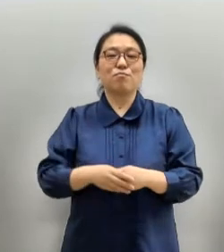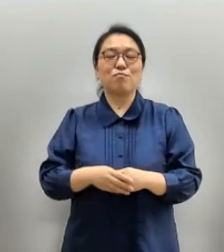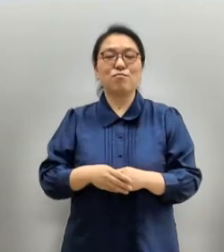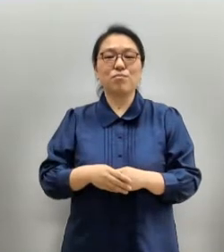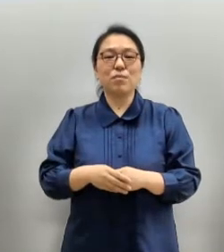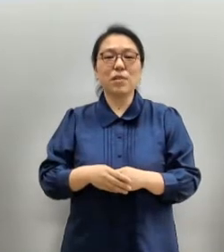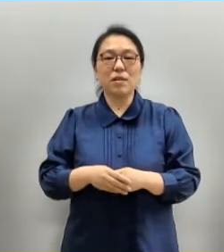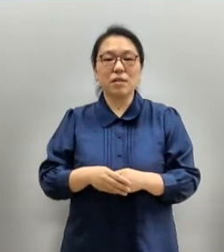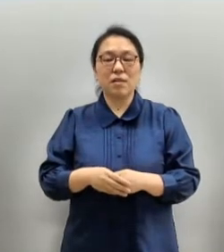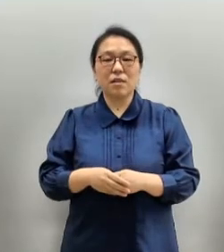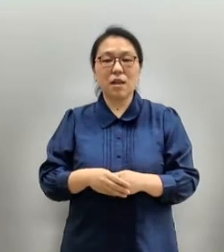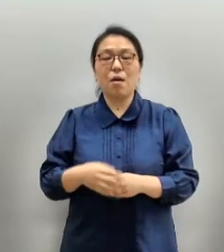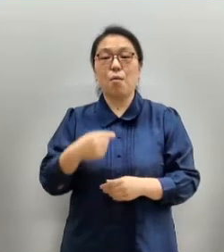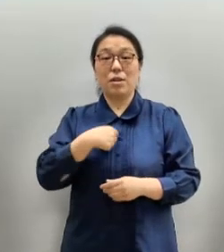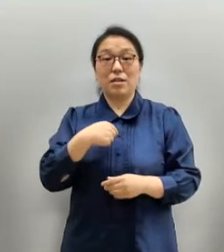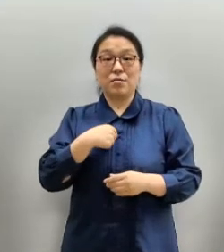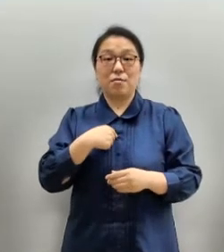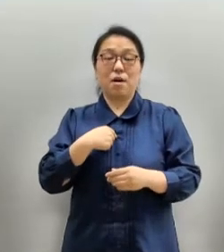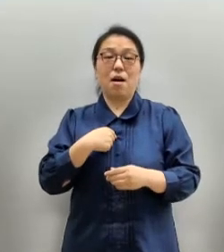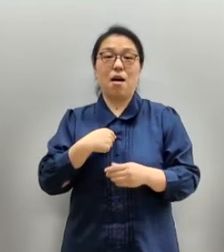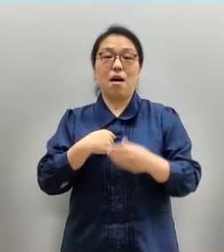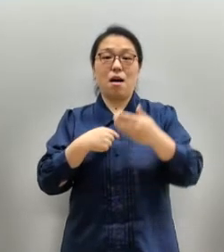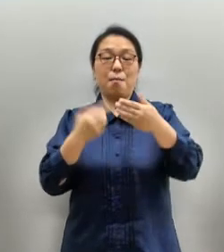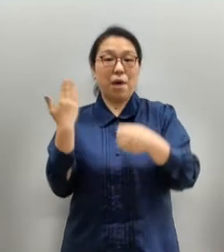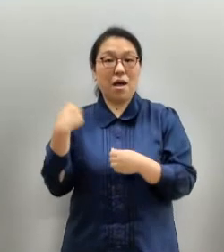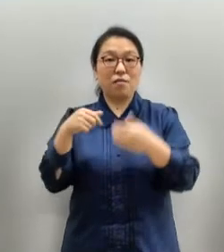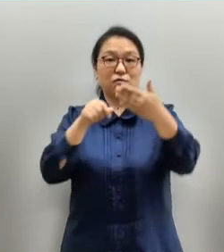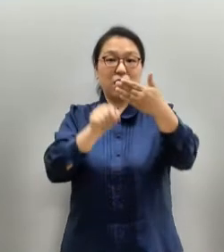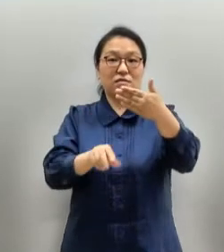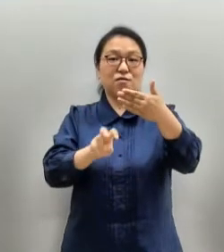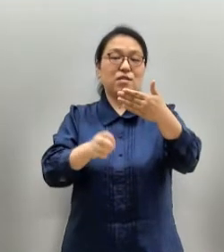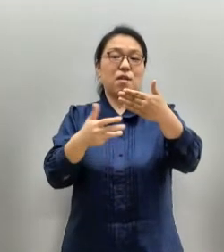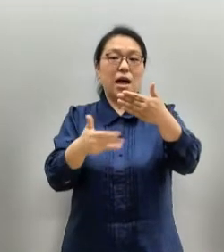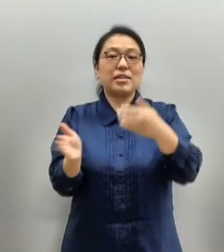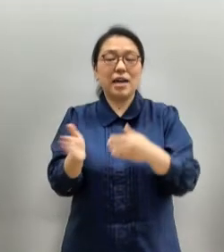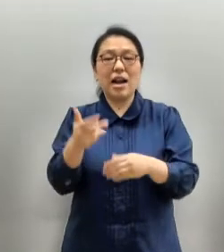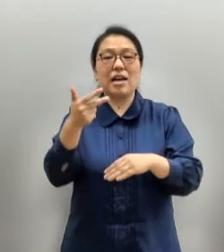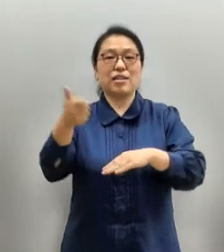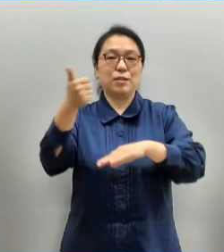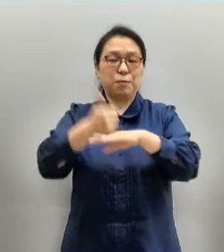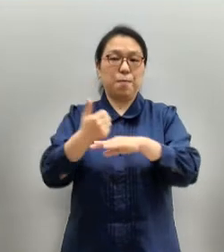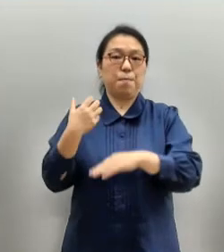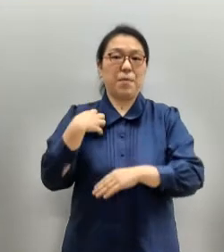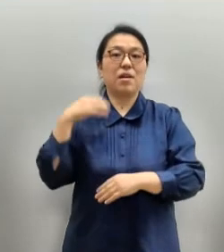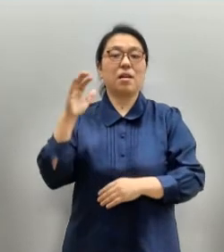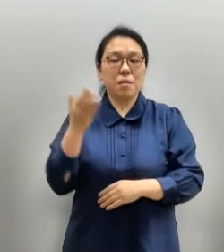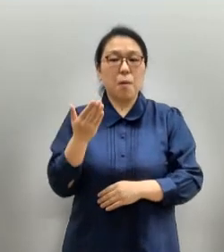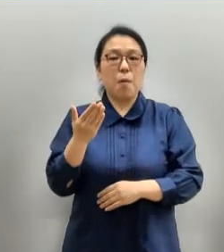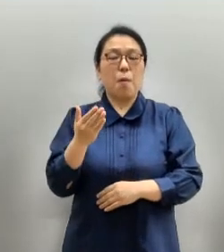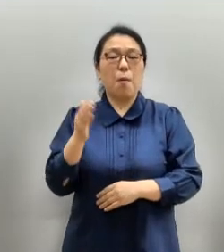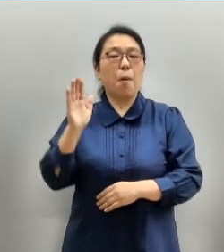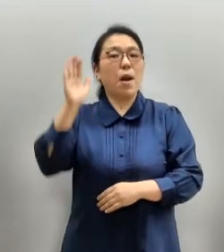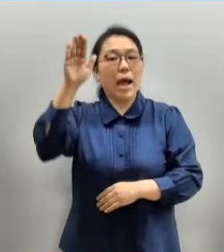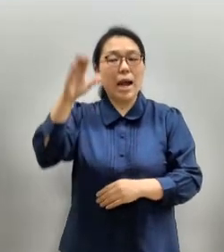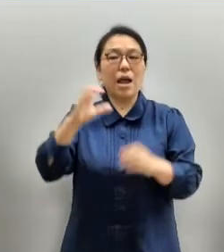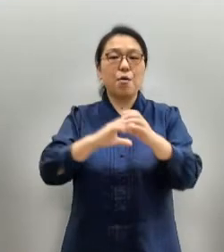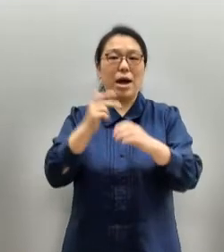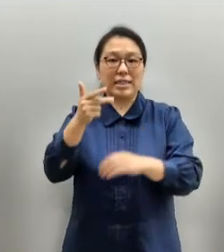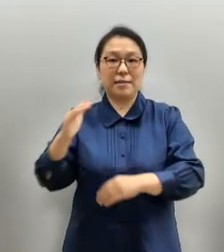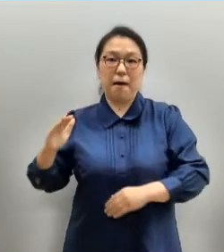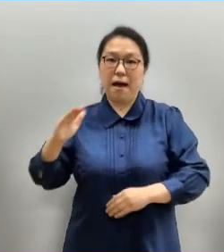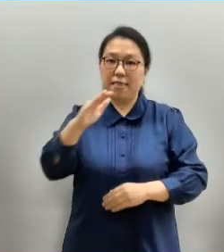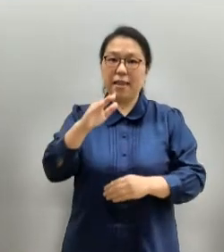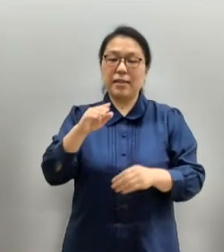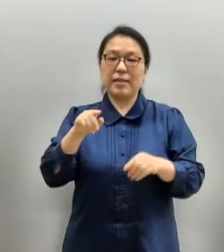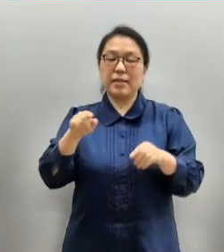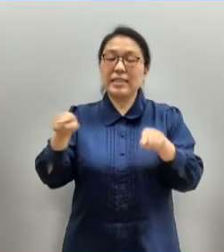私9月28日から市長に就任させていただいておりますけれども、一緒になってこれからのいわき市の発展のために尽くしてい